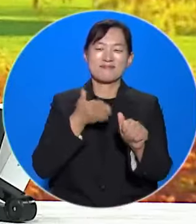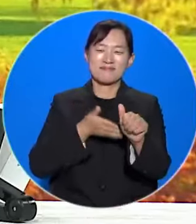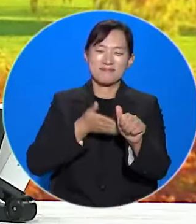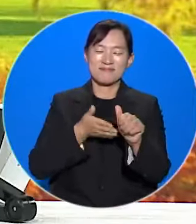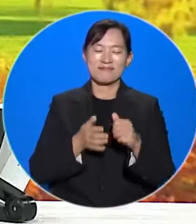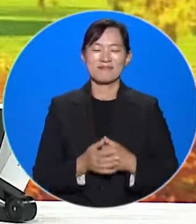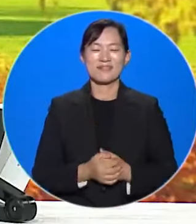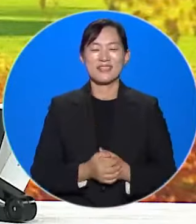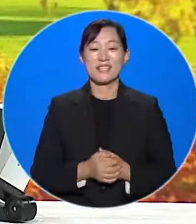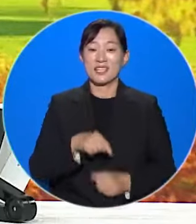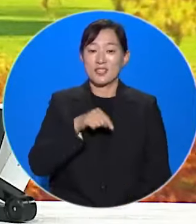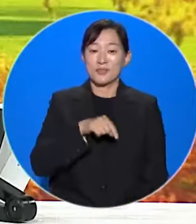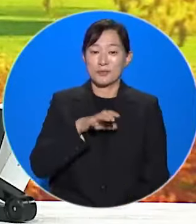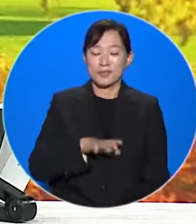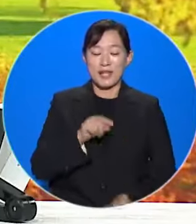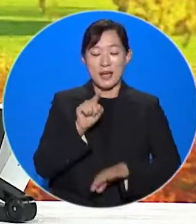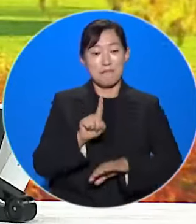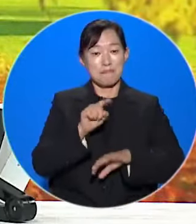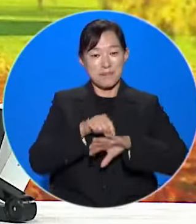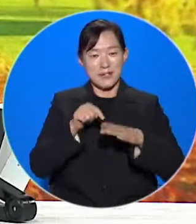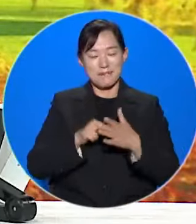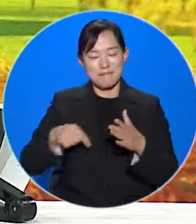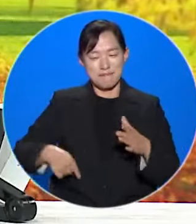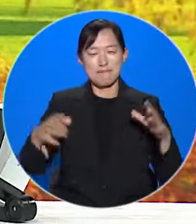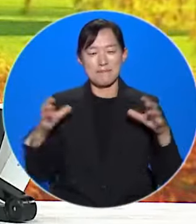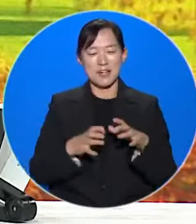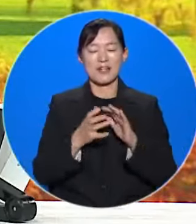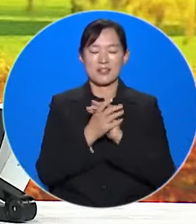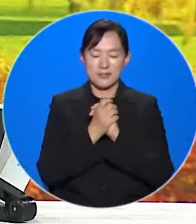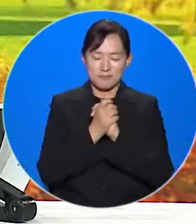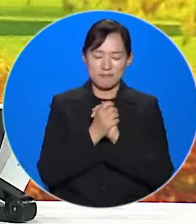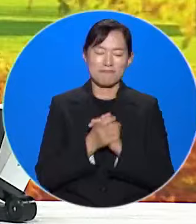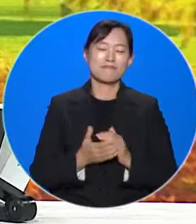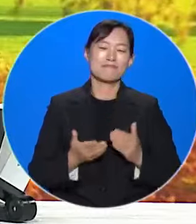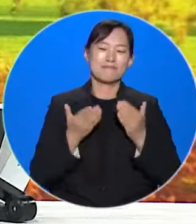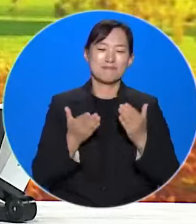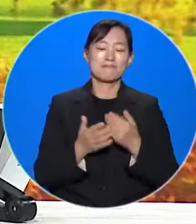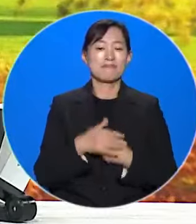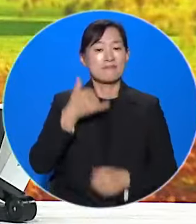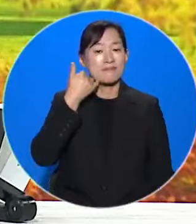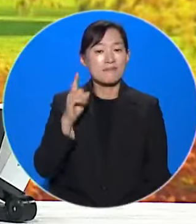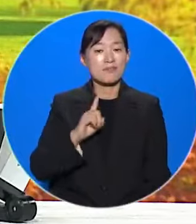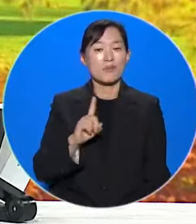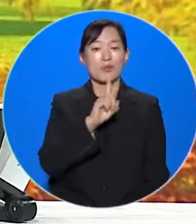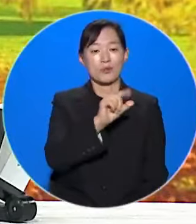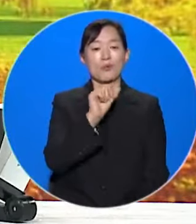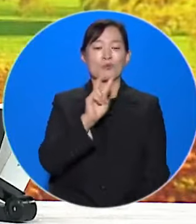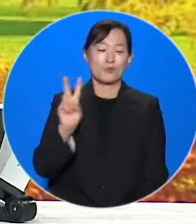바랍니다. 달리다굼에서 한마음으로 같이 기도하도록 하겠습니다. 전화 국번 없이